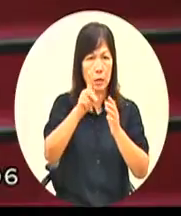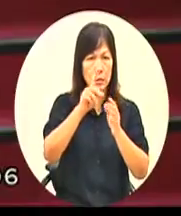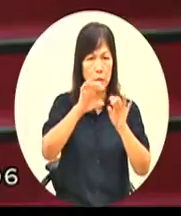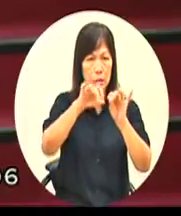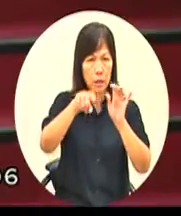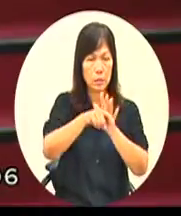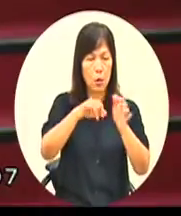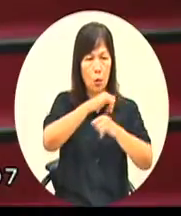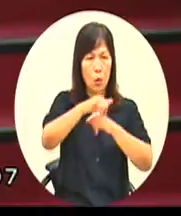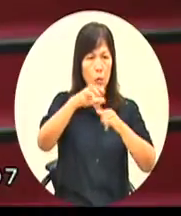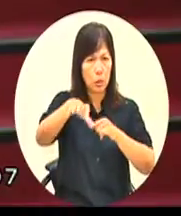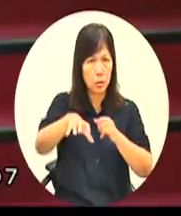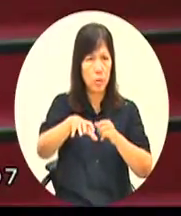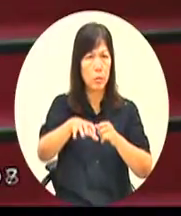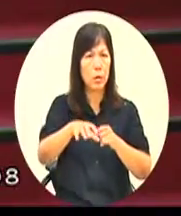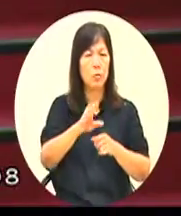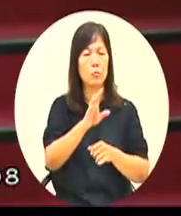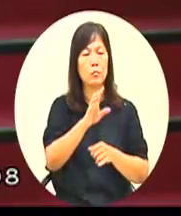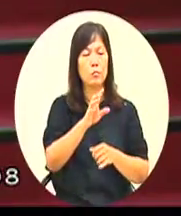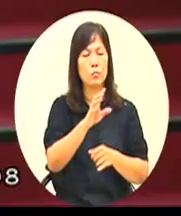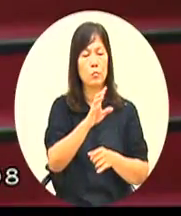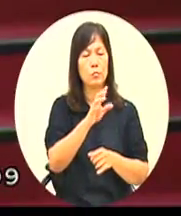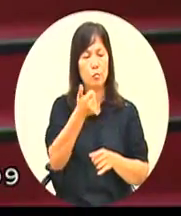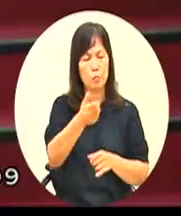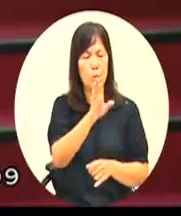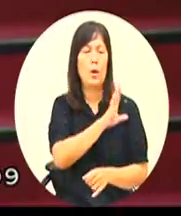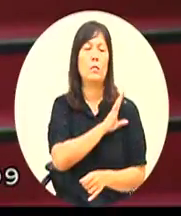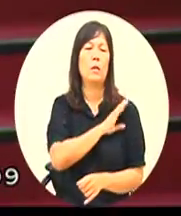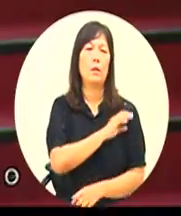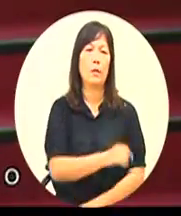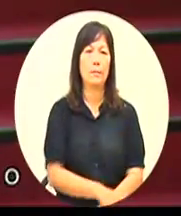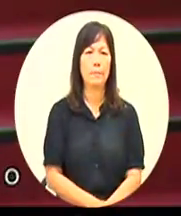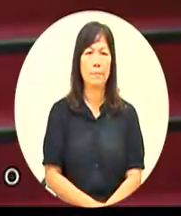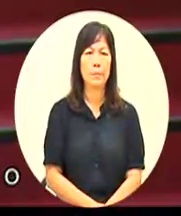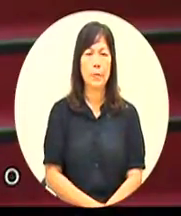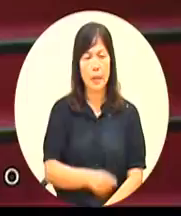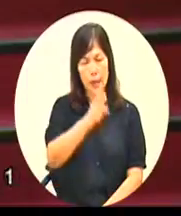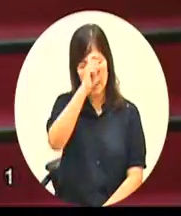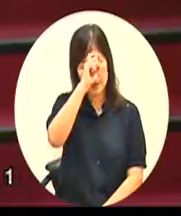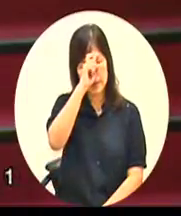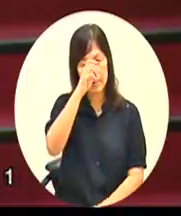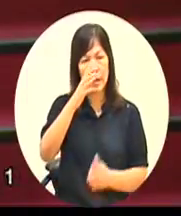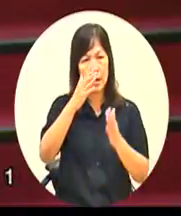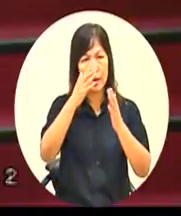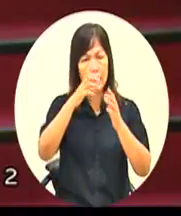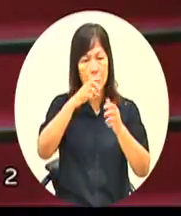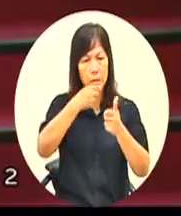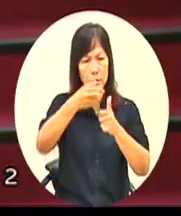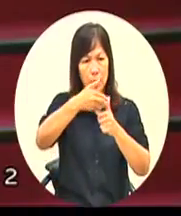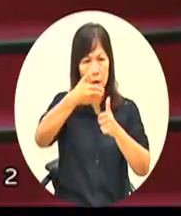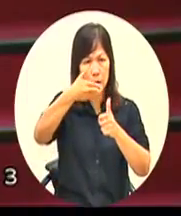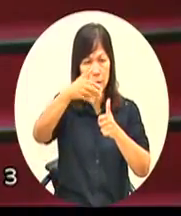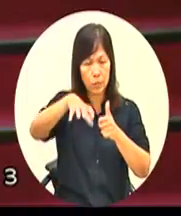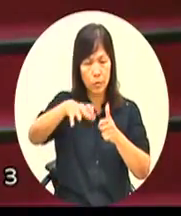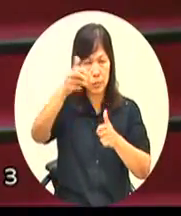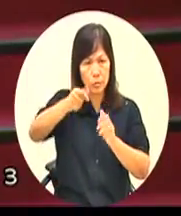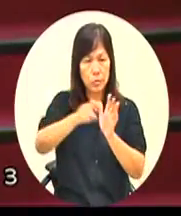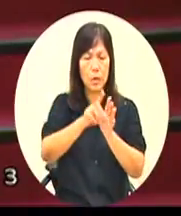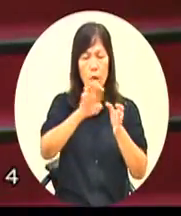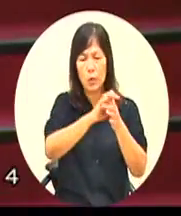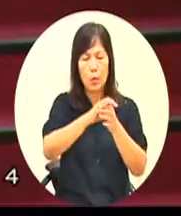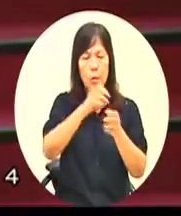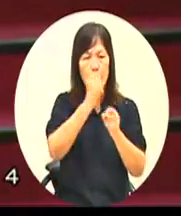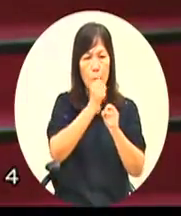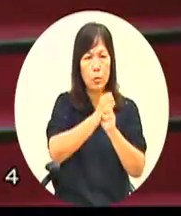活动场所是最好啊。我希望教育局局长跟我们相关的业务